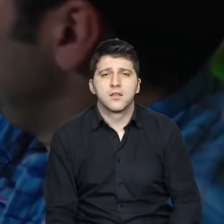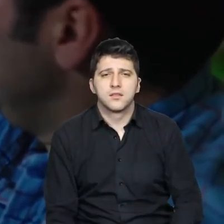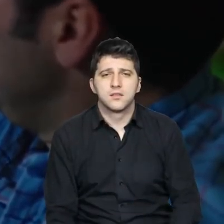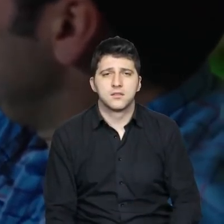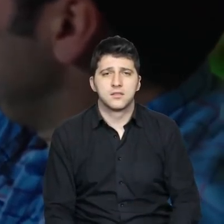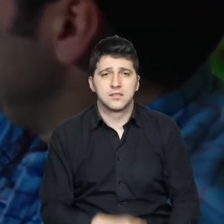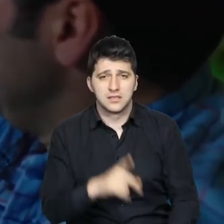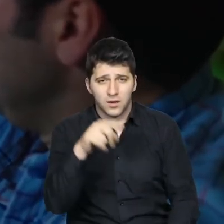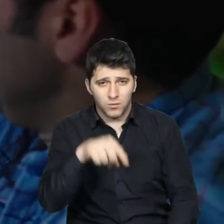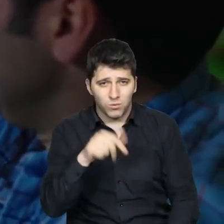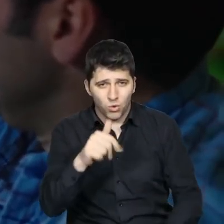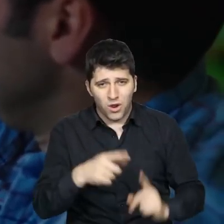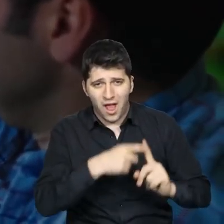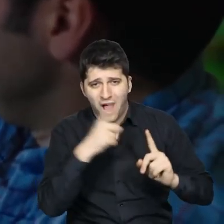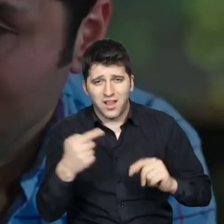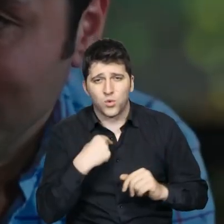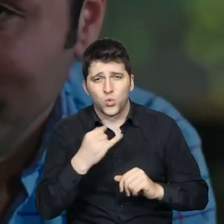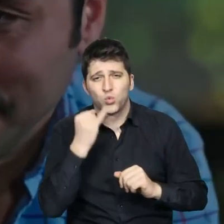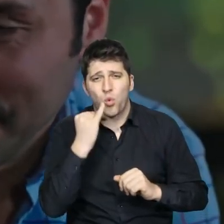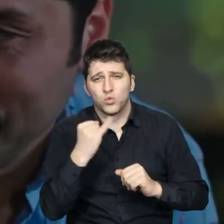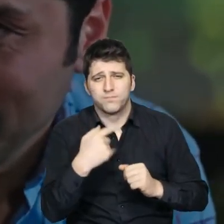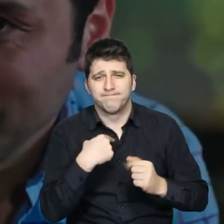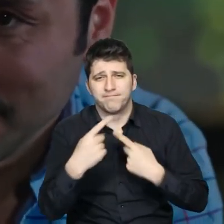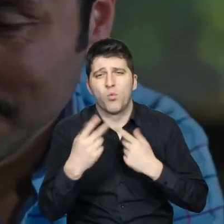Sana bugüne kadar kötü davranmış olabilirim.